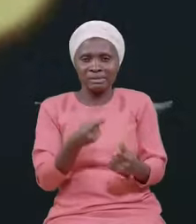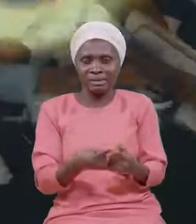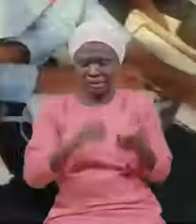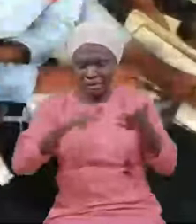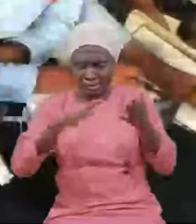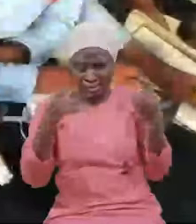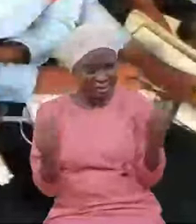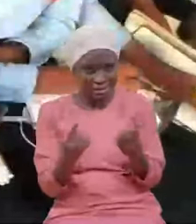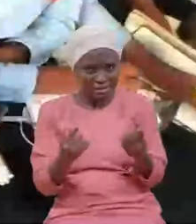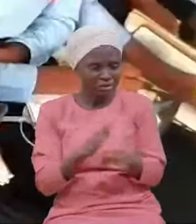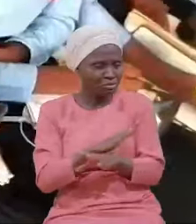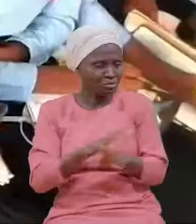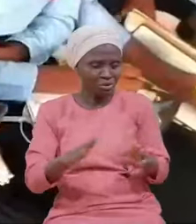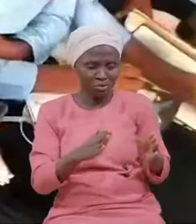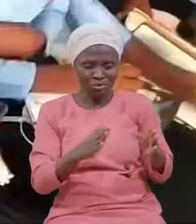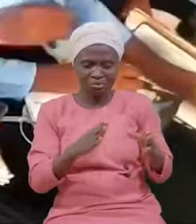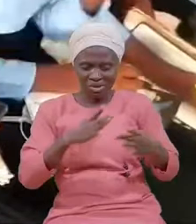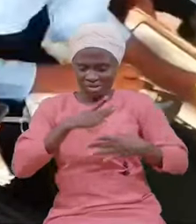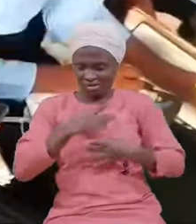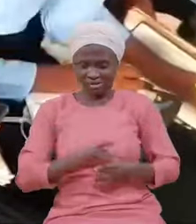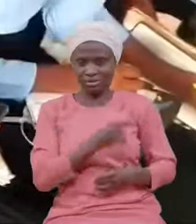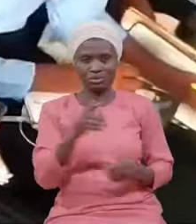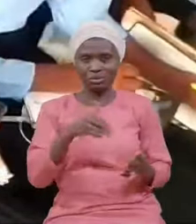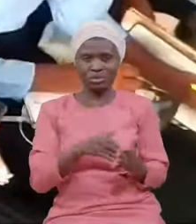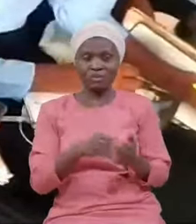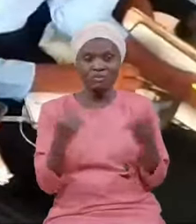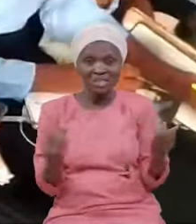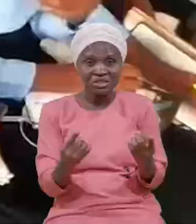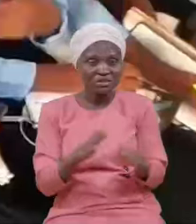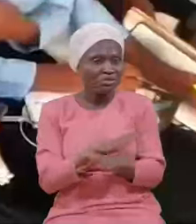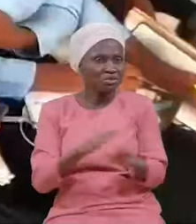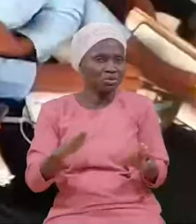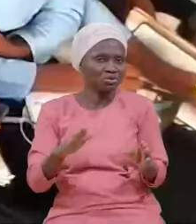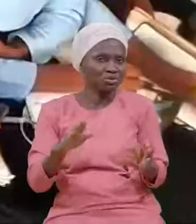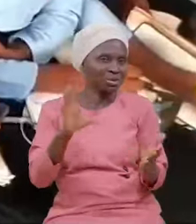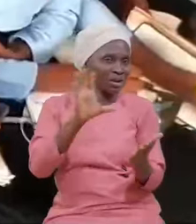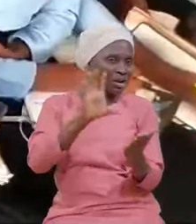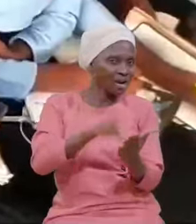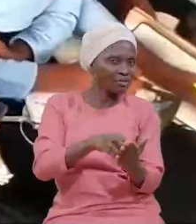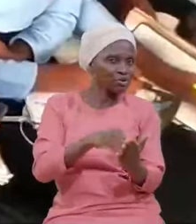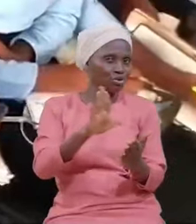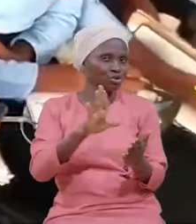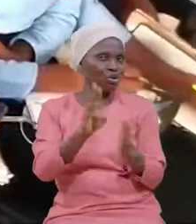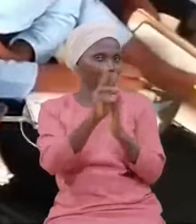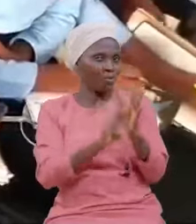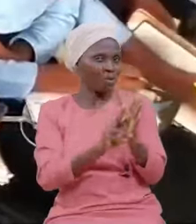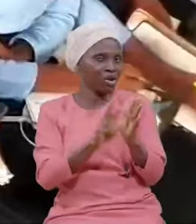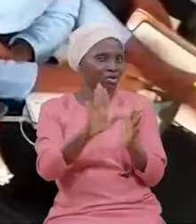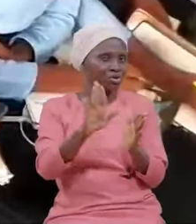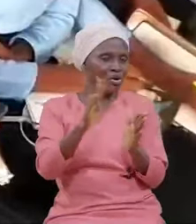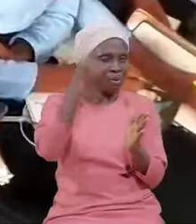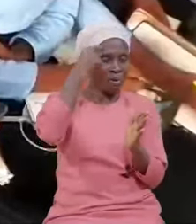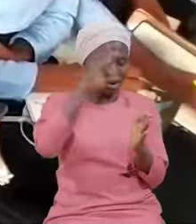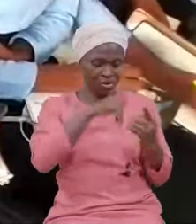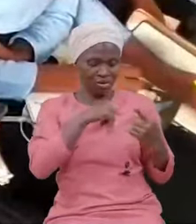n'est plus ton point d'intérêt. Le péché ne captive plus ta volonté. Ta volonté, tu